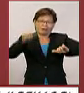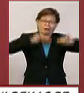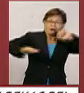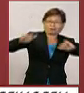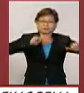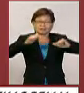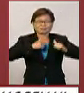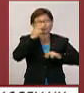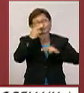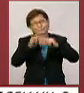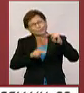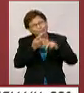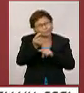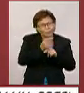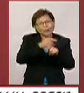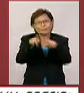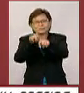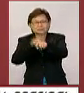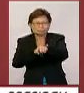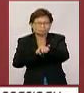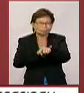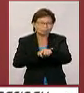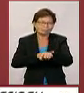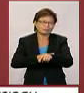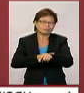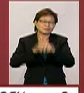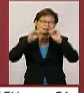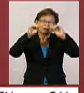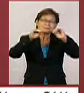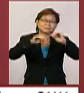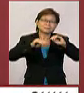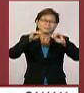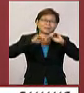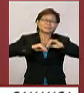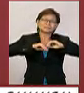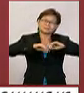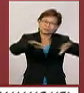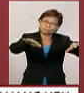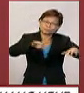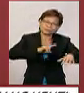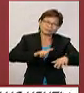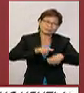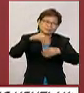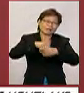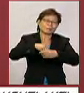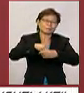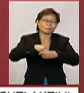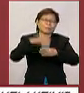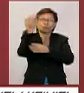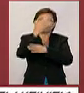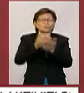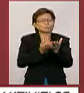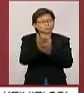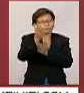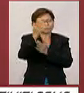dan pada masa yang sama ada juga dakwah yang kami sampaikan dalam movie ni. Dan secara tak langsung, filem